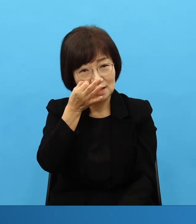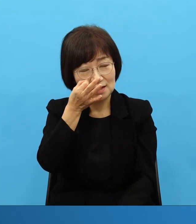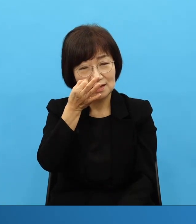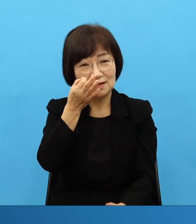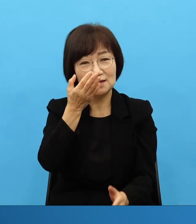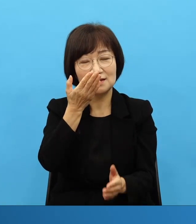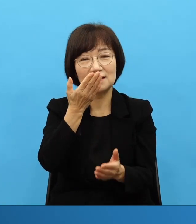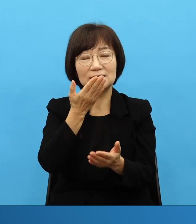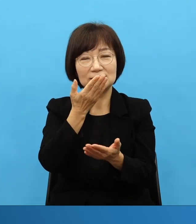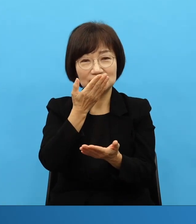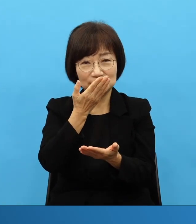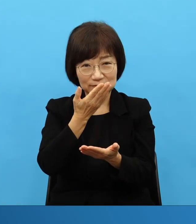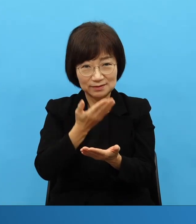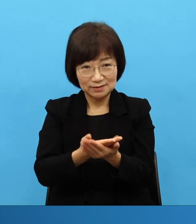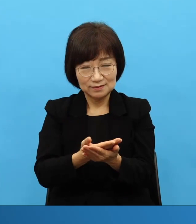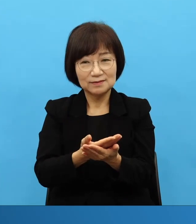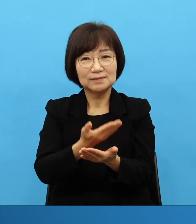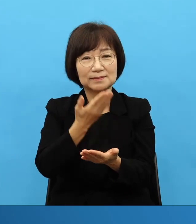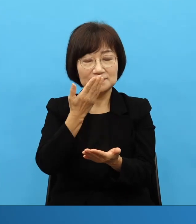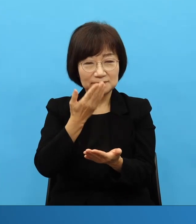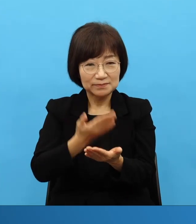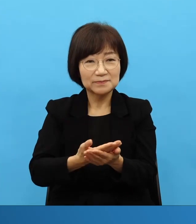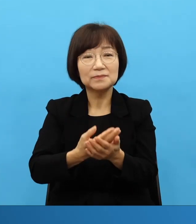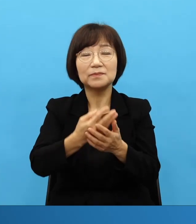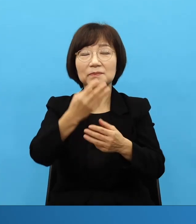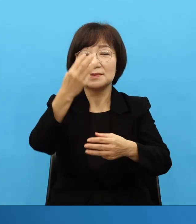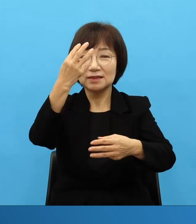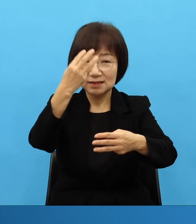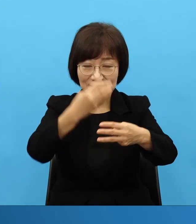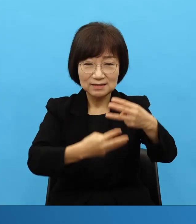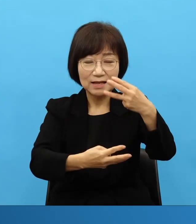보게 하소서.